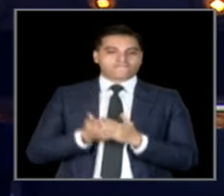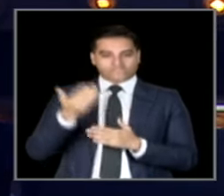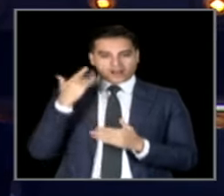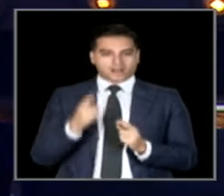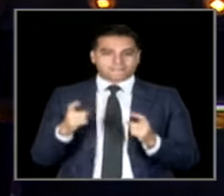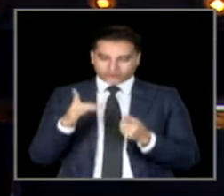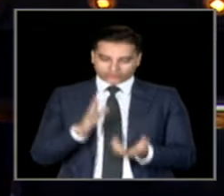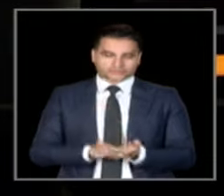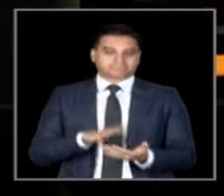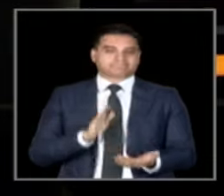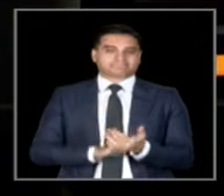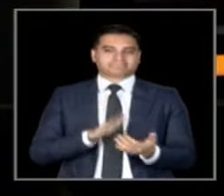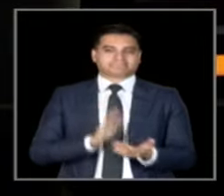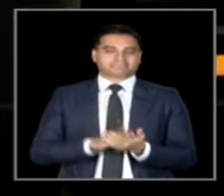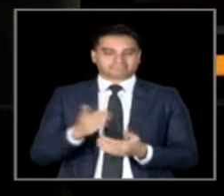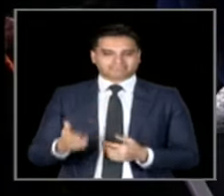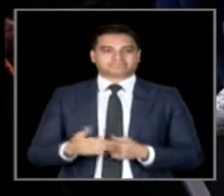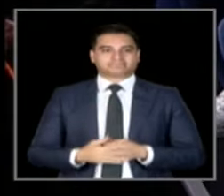كلنا.